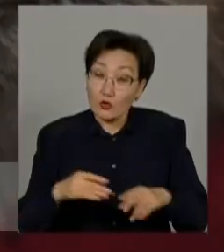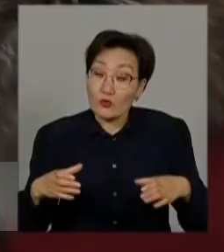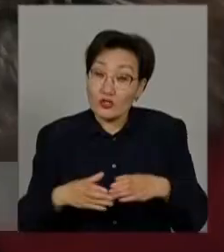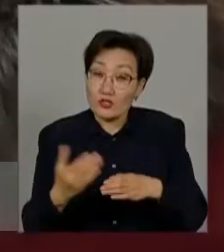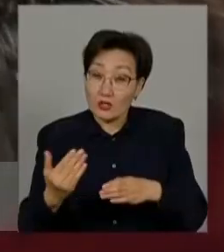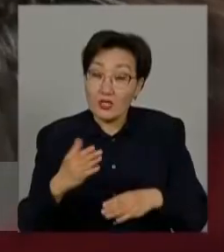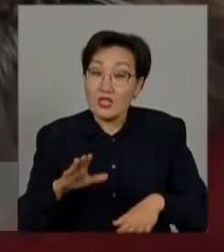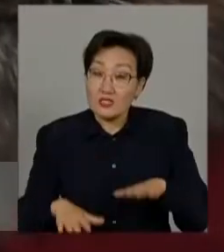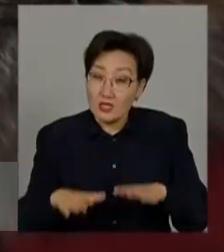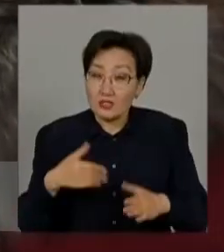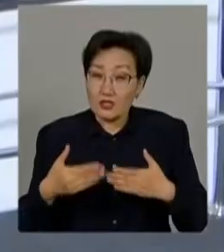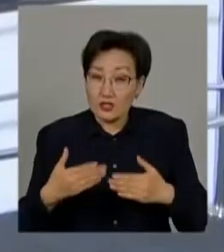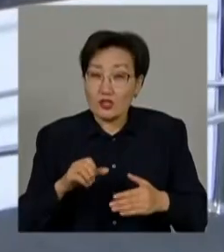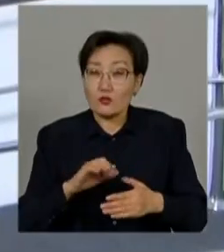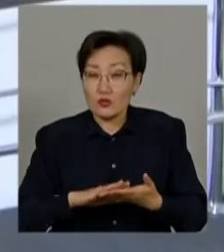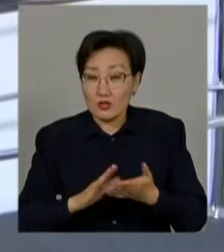компаниясының салғырттығы деп түсіндірді.